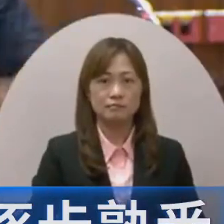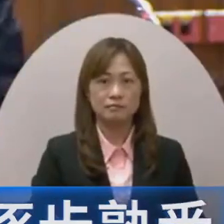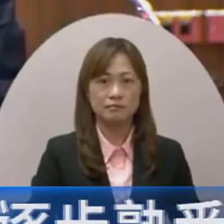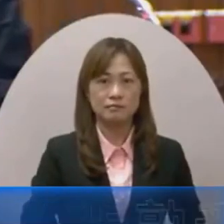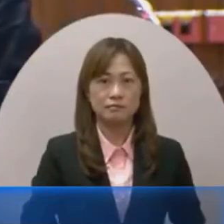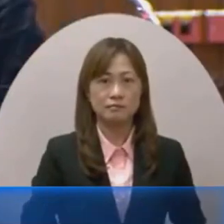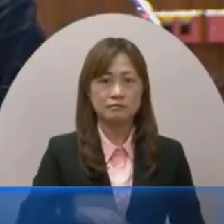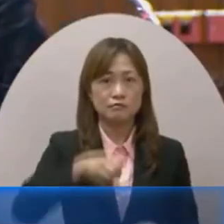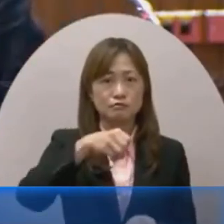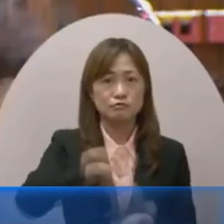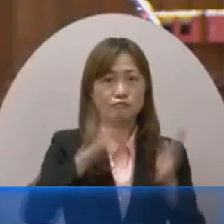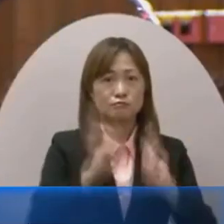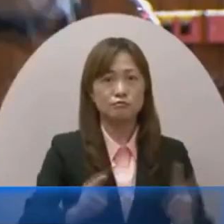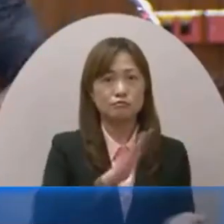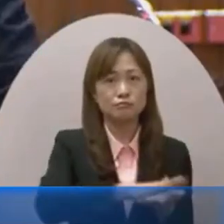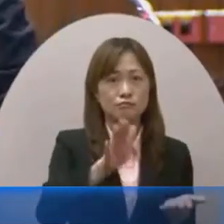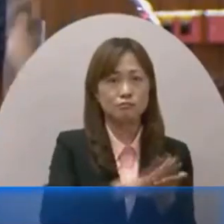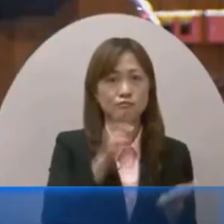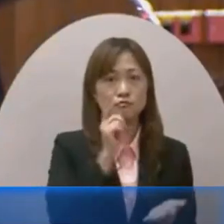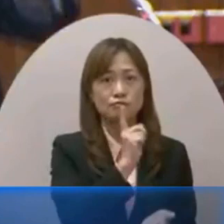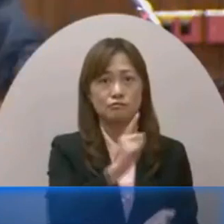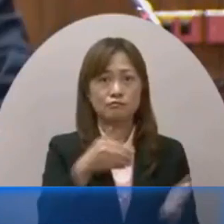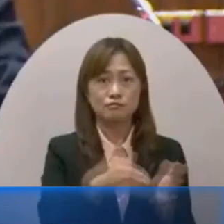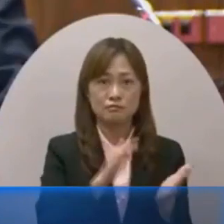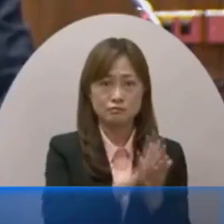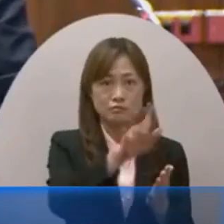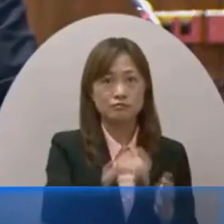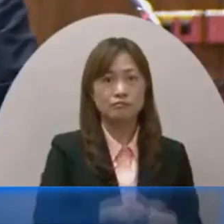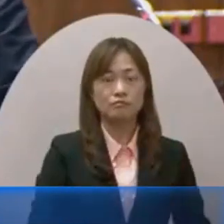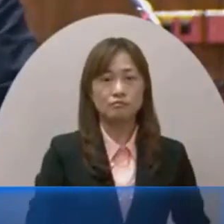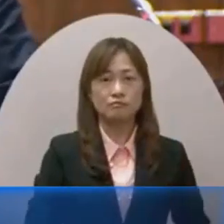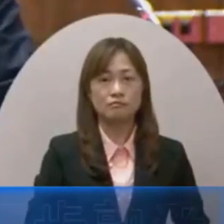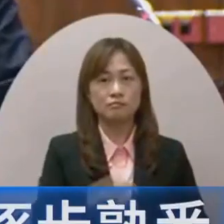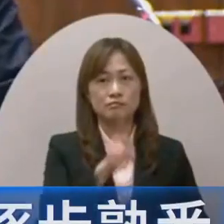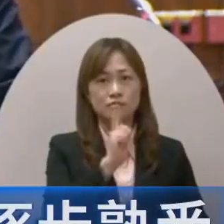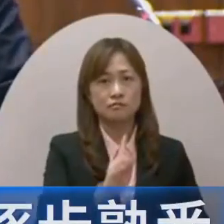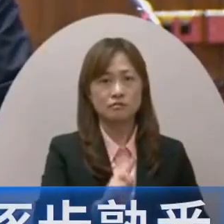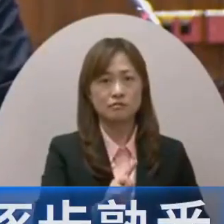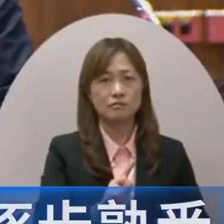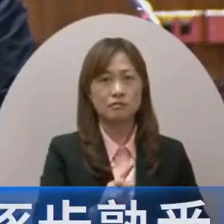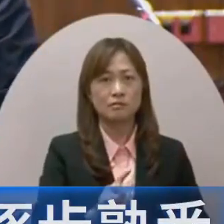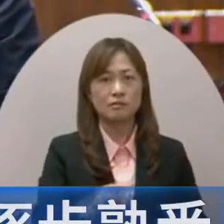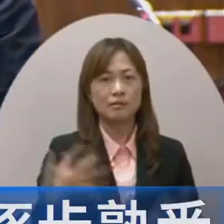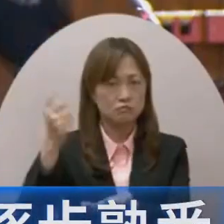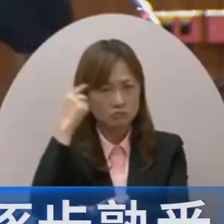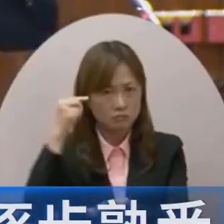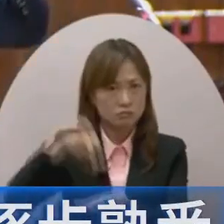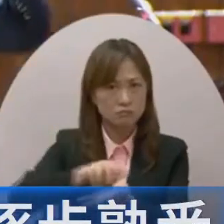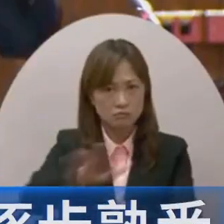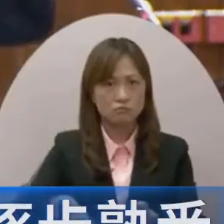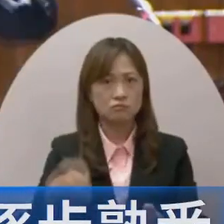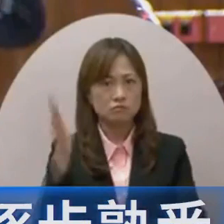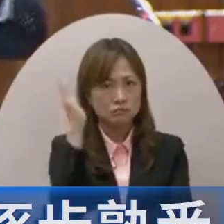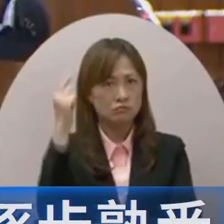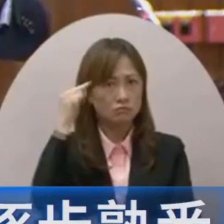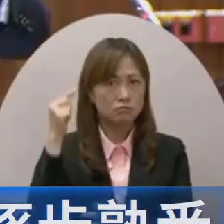干净的和以后，讲了一大堆以后，拍拍屁股说啊，这是他个人的立场，所以能不